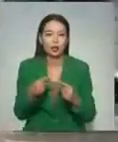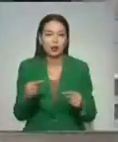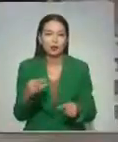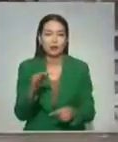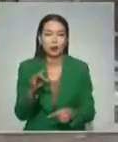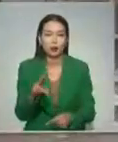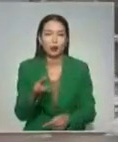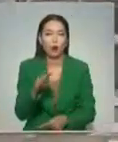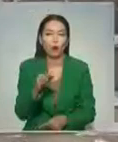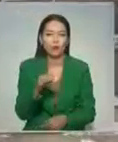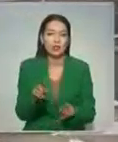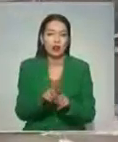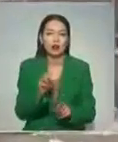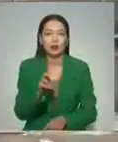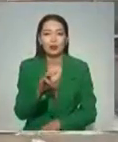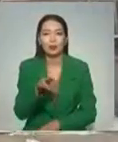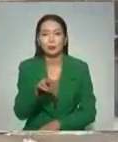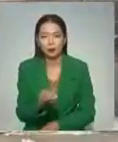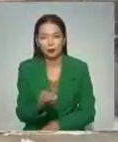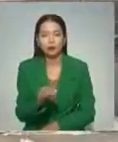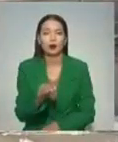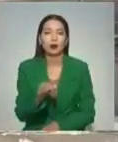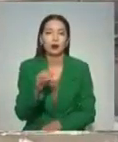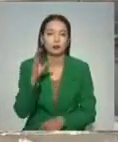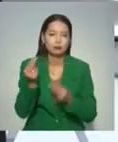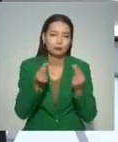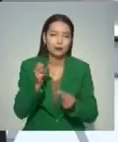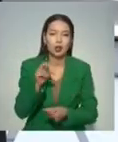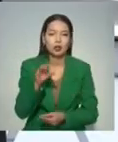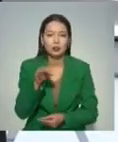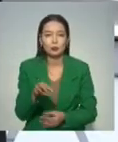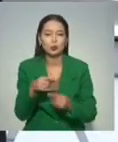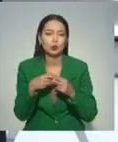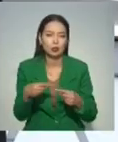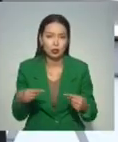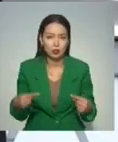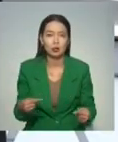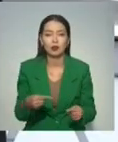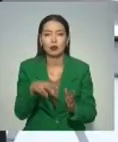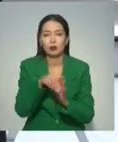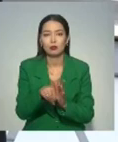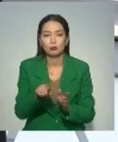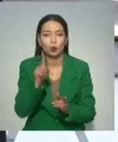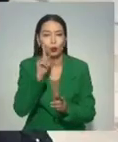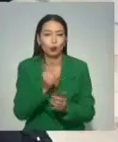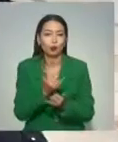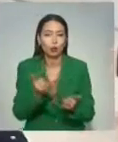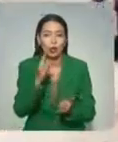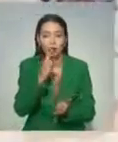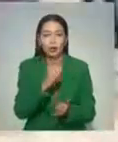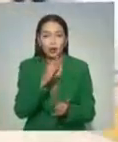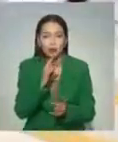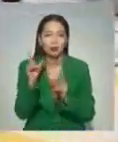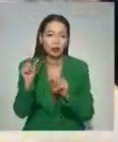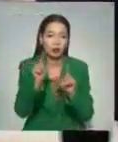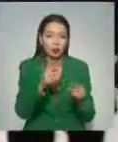фронт-офисы, такие как ЕНПФ, коммунальные предприятия, акиматы и многие другие предприятия. Это позволит казахстанцам не обивать